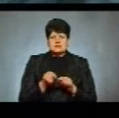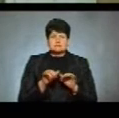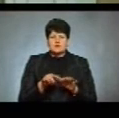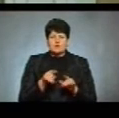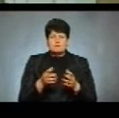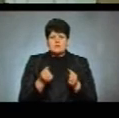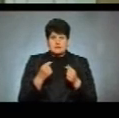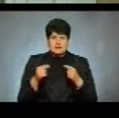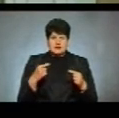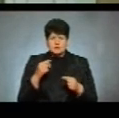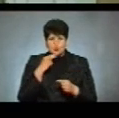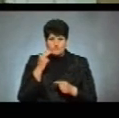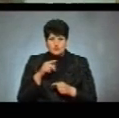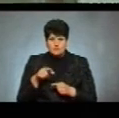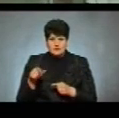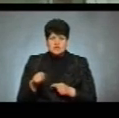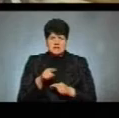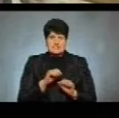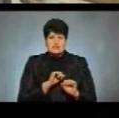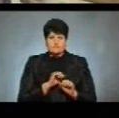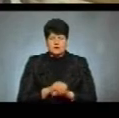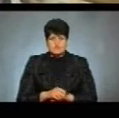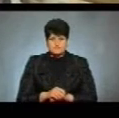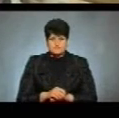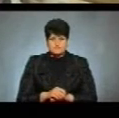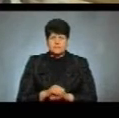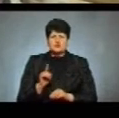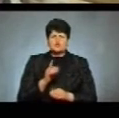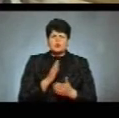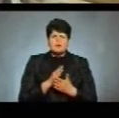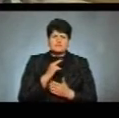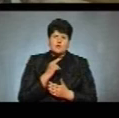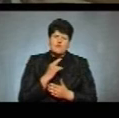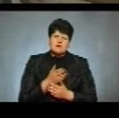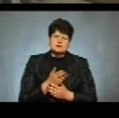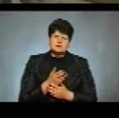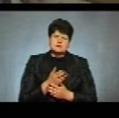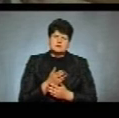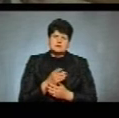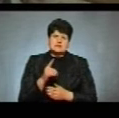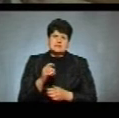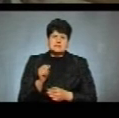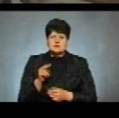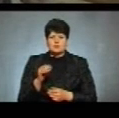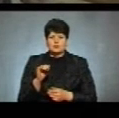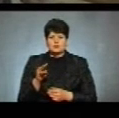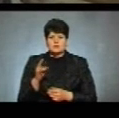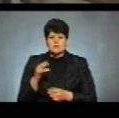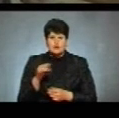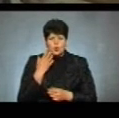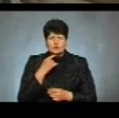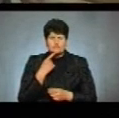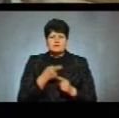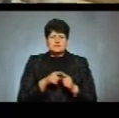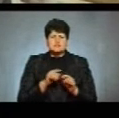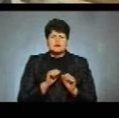підтримали решта обвинувачуваних та їхні адвокати. Що мав на увазі Закутній, коли заявляв дане